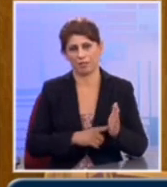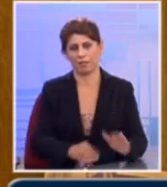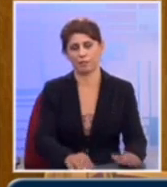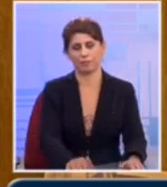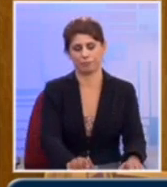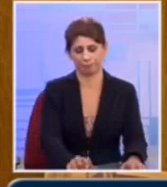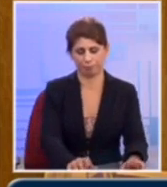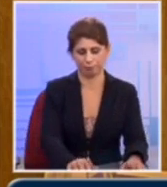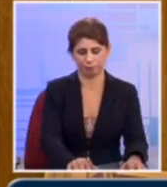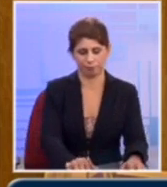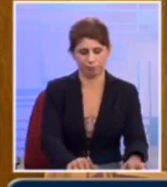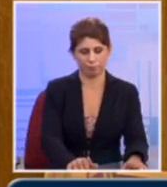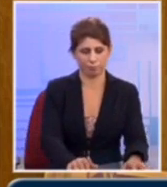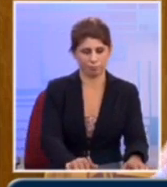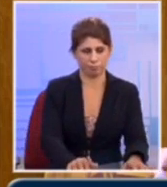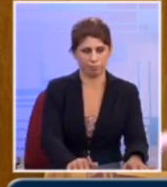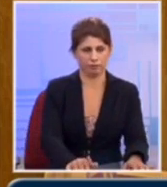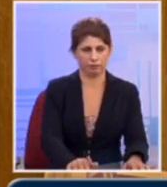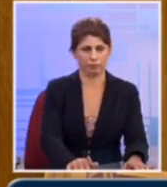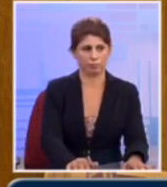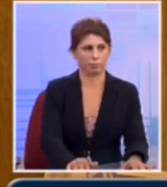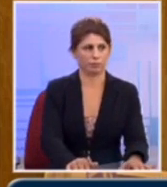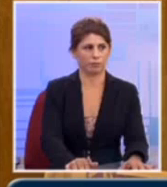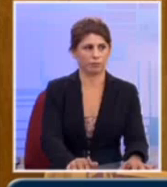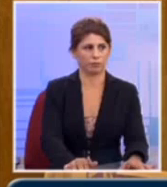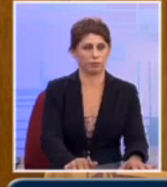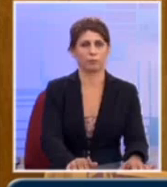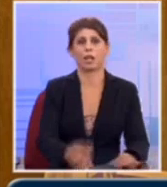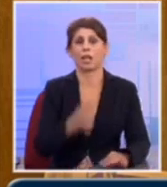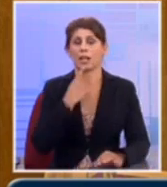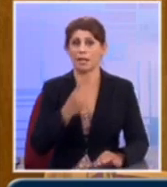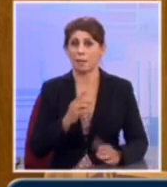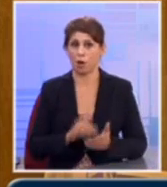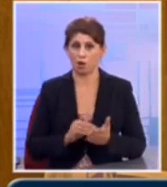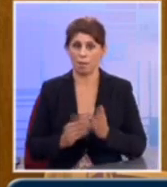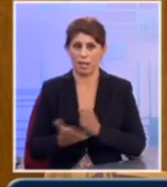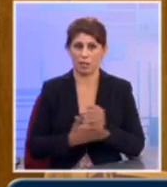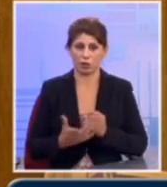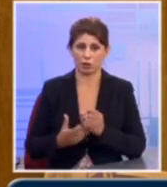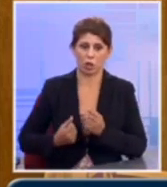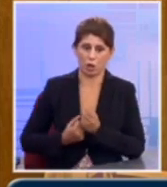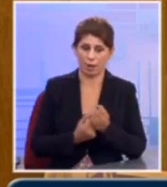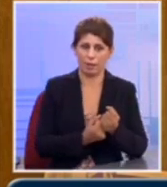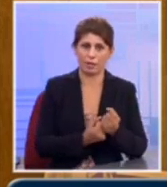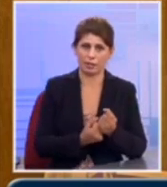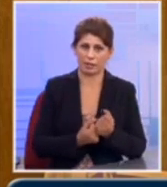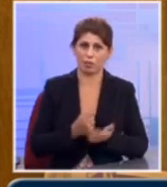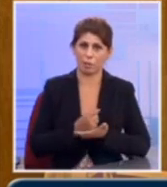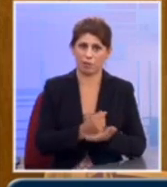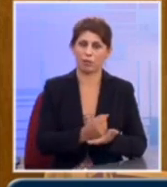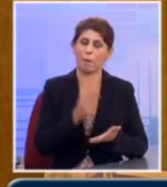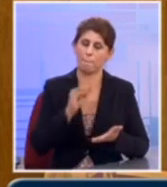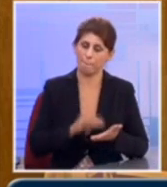νομοθεσίας ε να πω επίσης για το θέμα των αγροτικών ενισχύσεων και επιδοτήσεων που πάλι